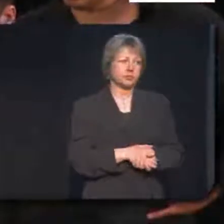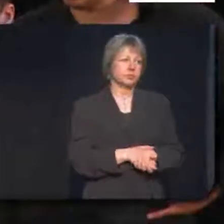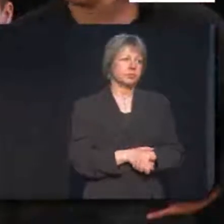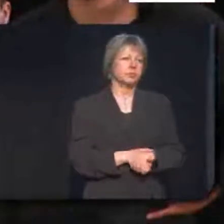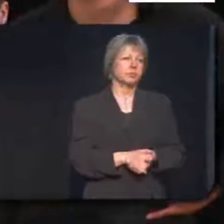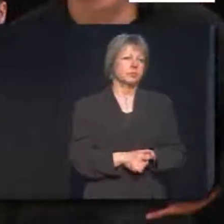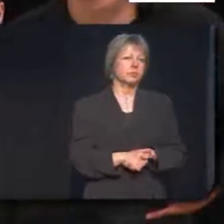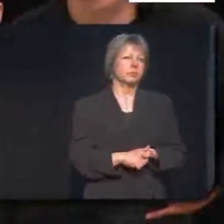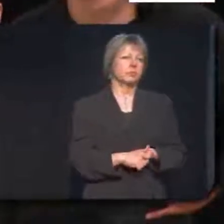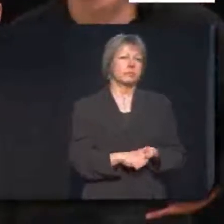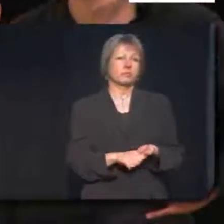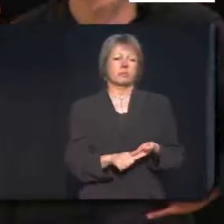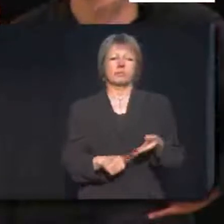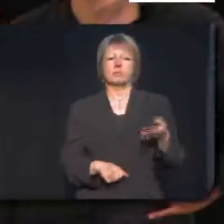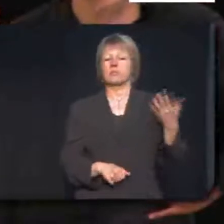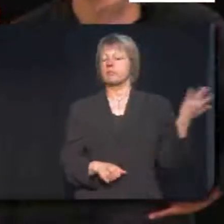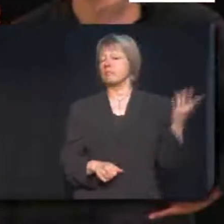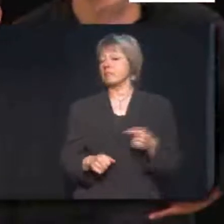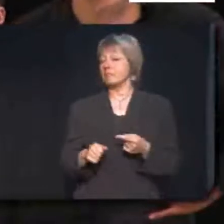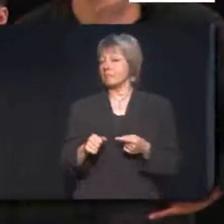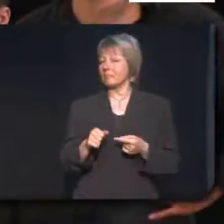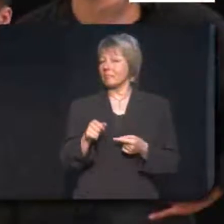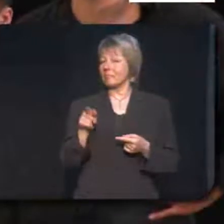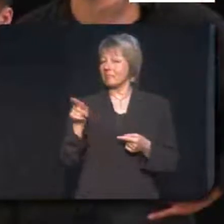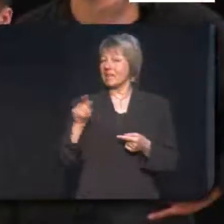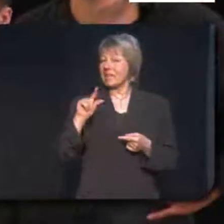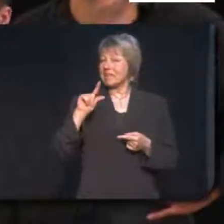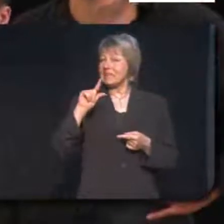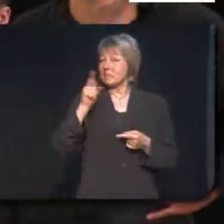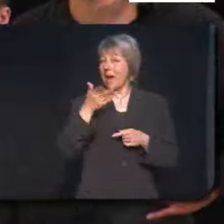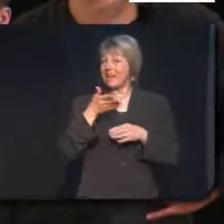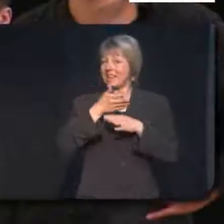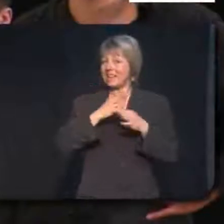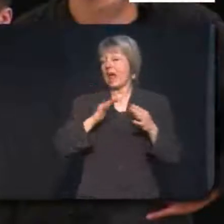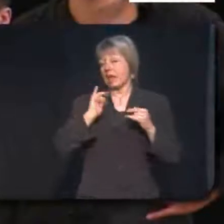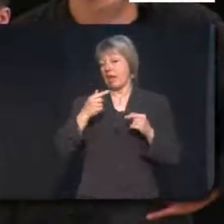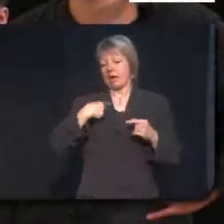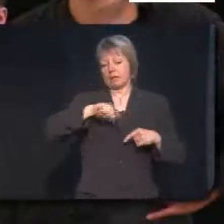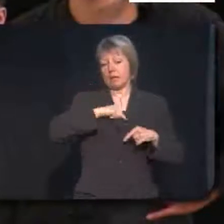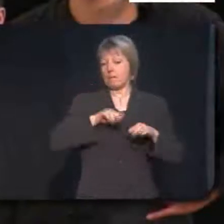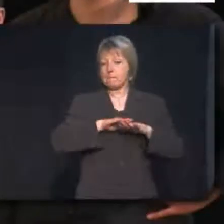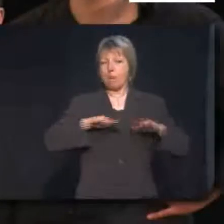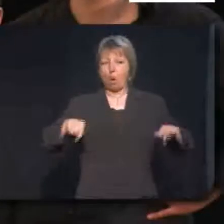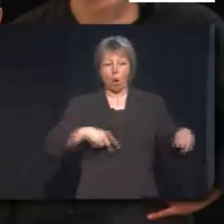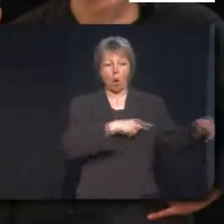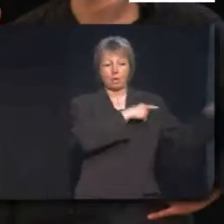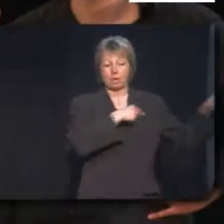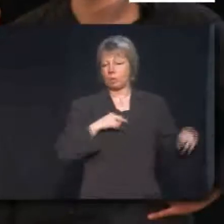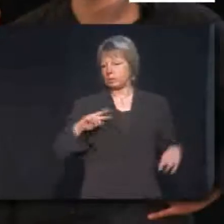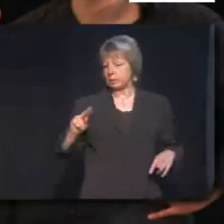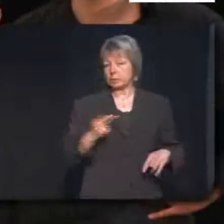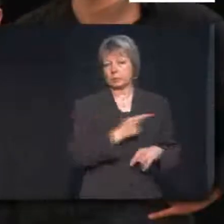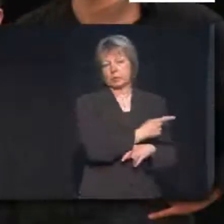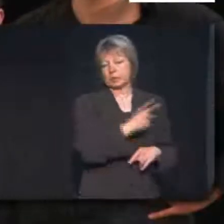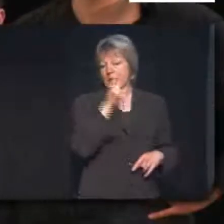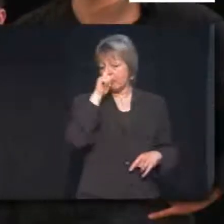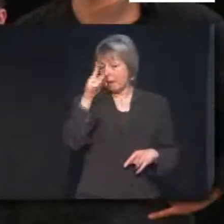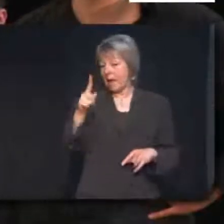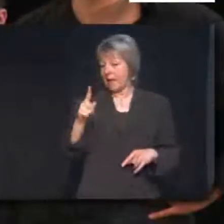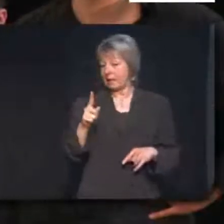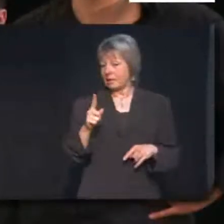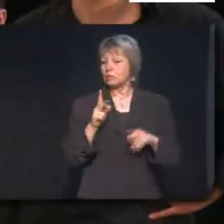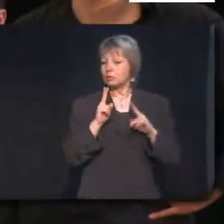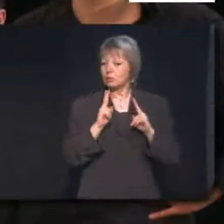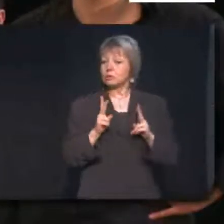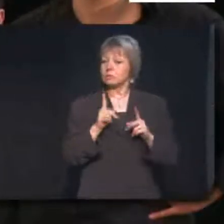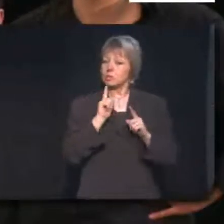zu deiner zweiten Anmerkung die wird hier voll geteilt auf dem Podium das ist auch durchaus so angedacht dass er weiter